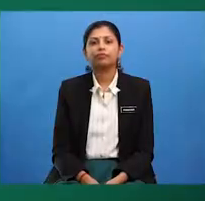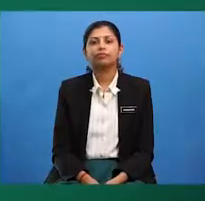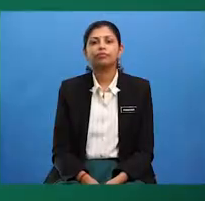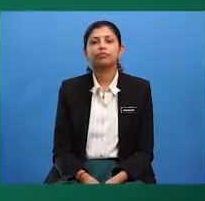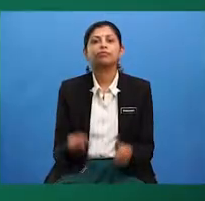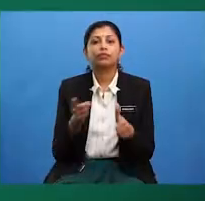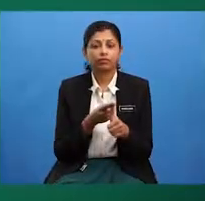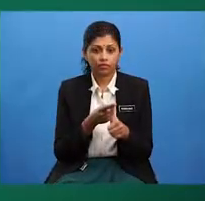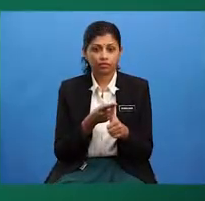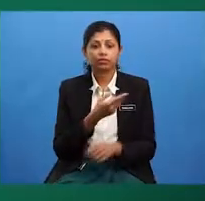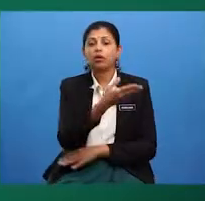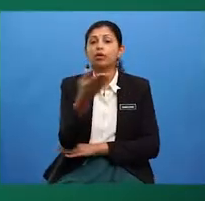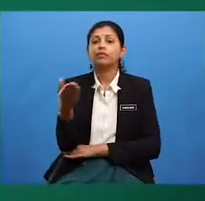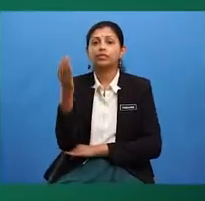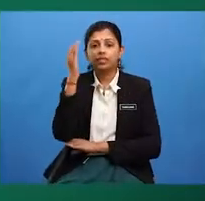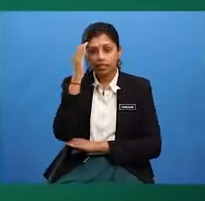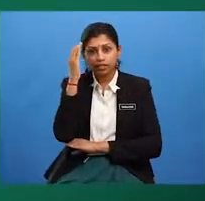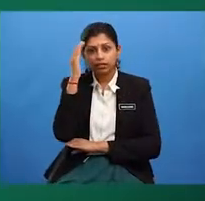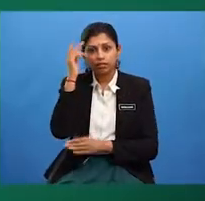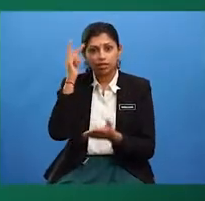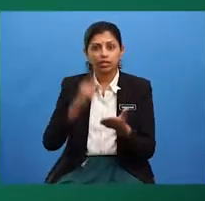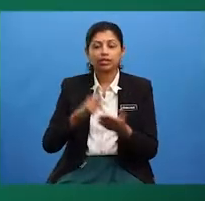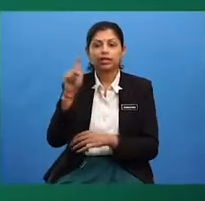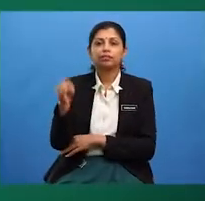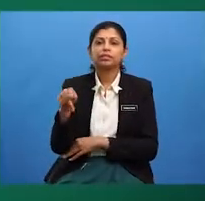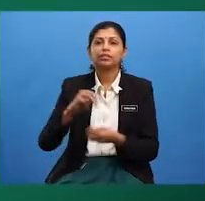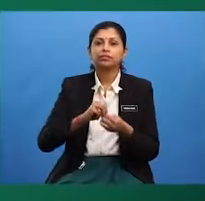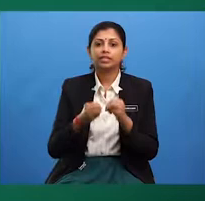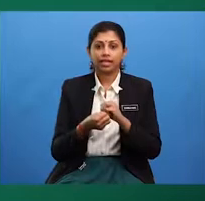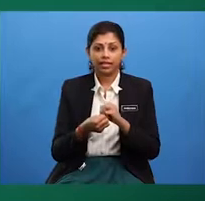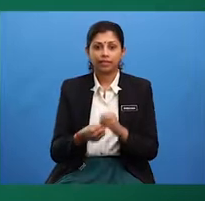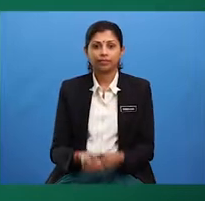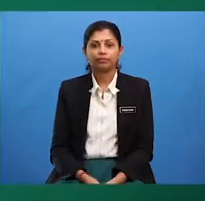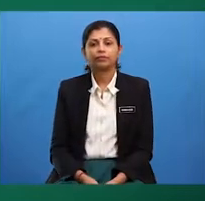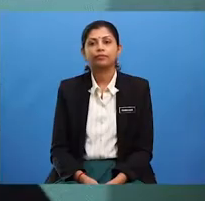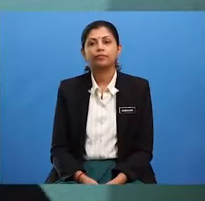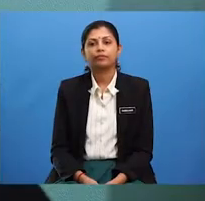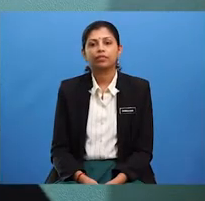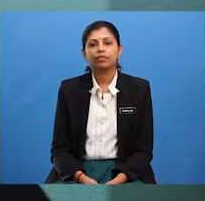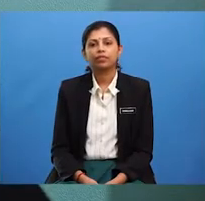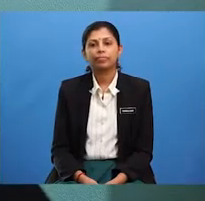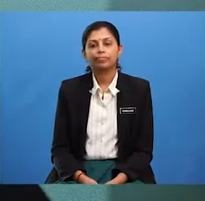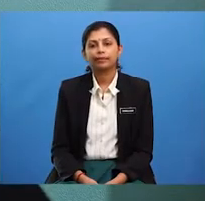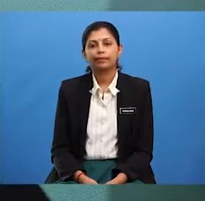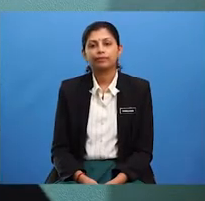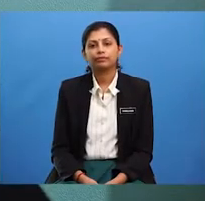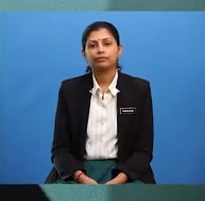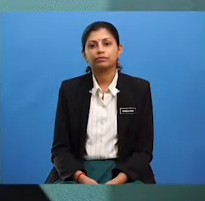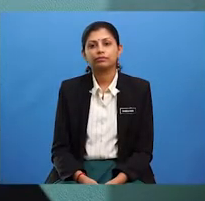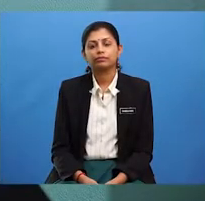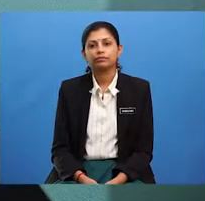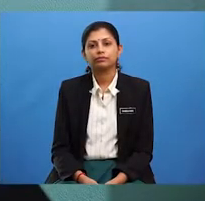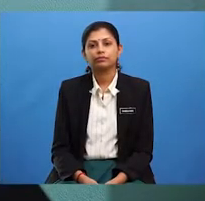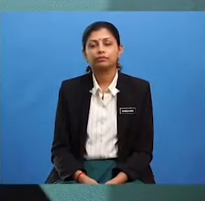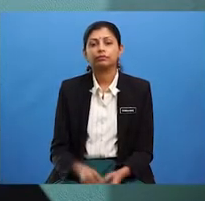Jadi, langkah pertama, kita mesti mengenal pasti masalah. Baiklah, masalah